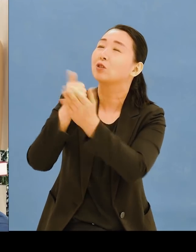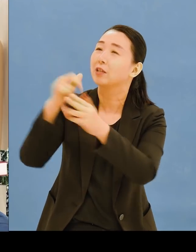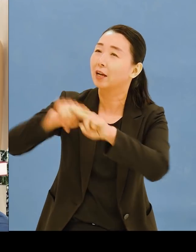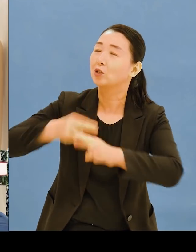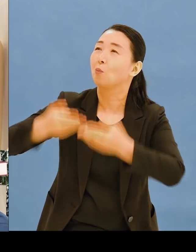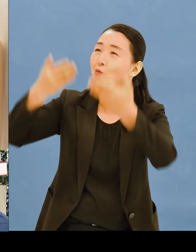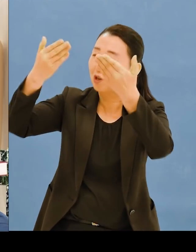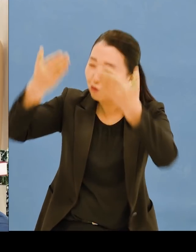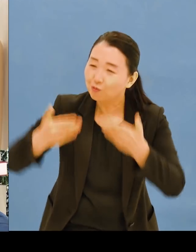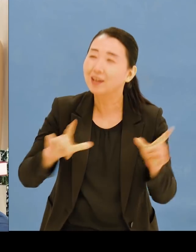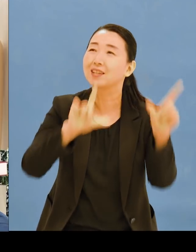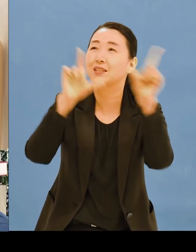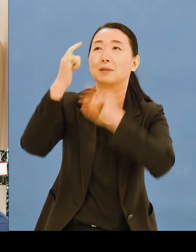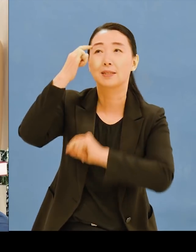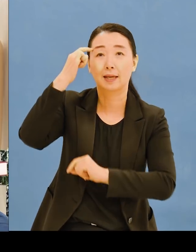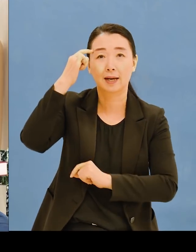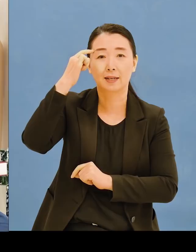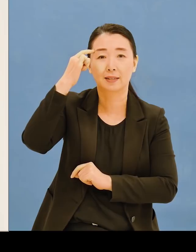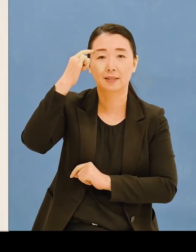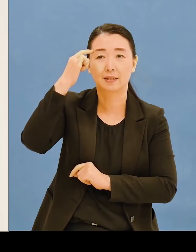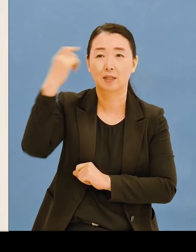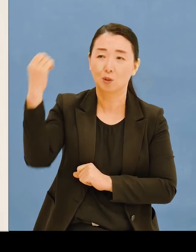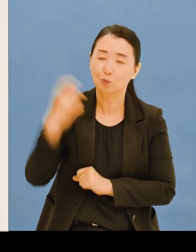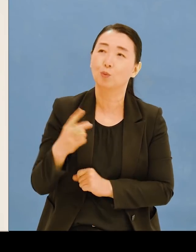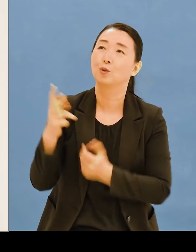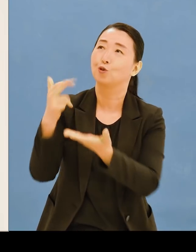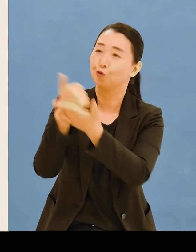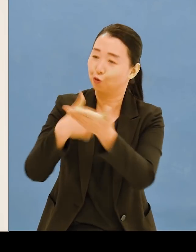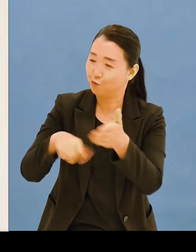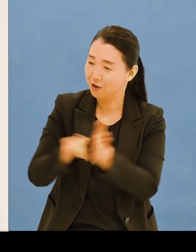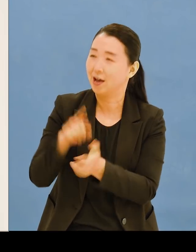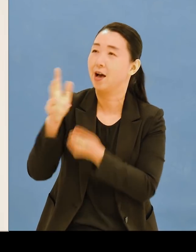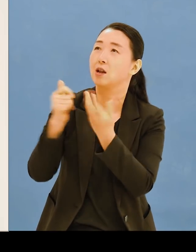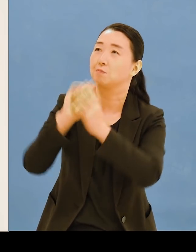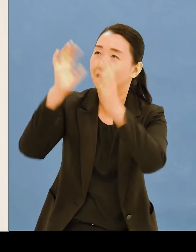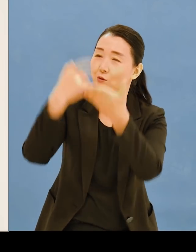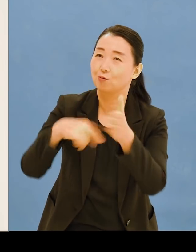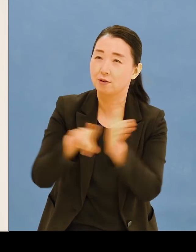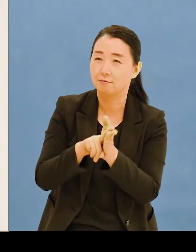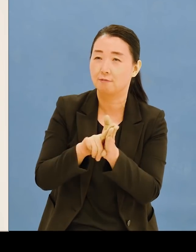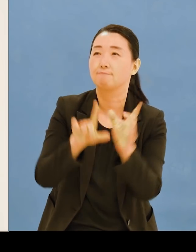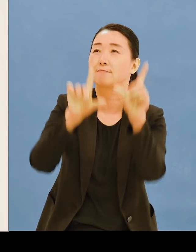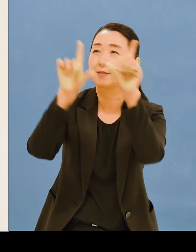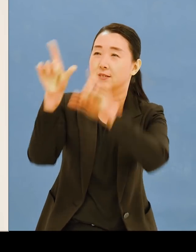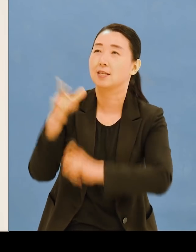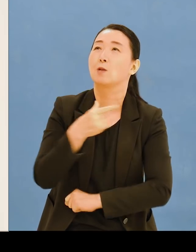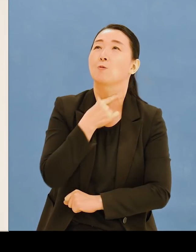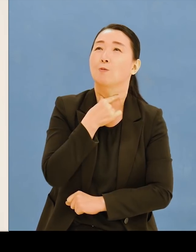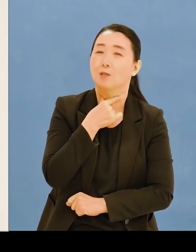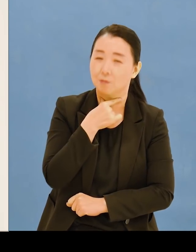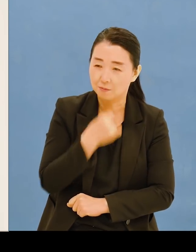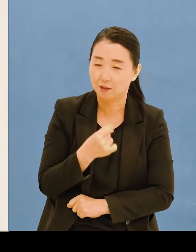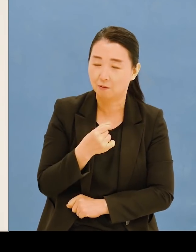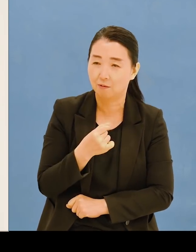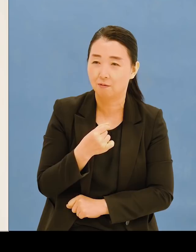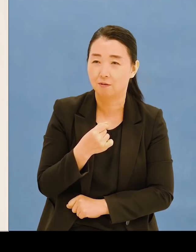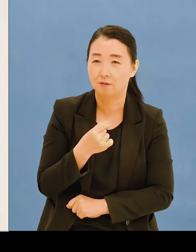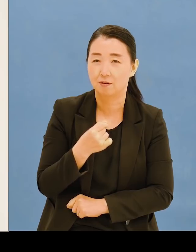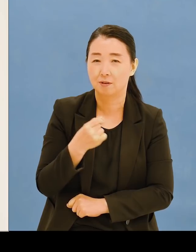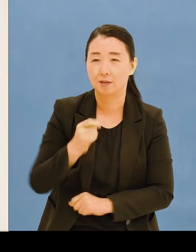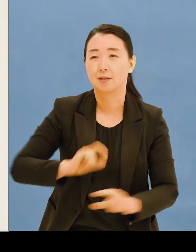선물을 주신 여분의 삶이라고 생각을 하고 정말 주를 위해서 하나님 나라를 위해서 살겠습니다. 라고